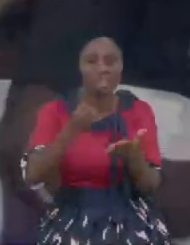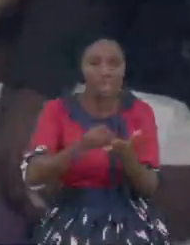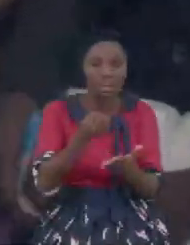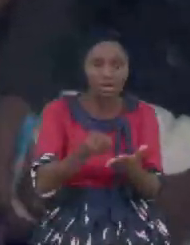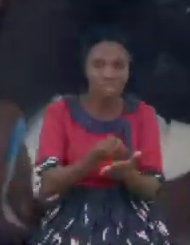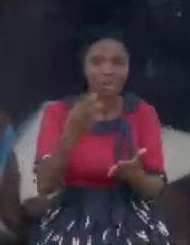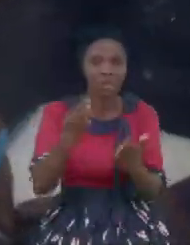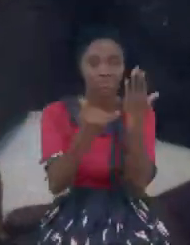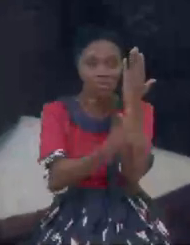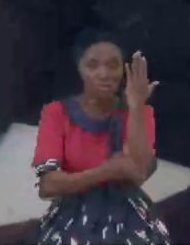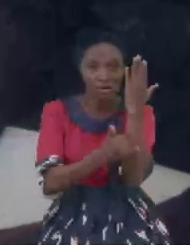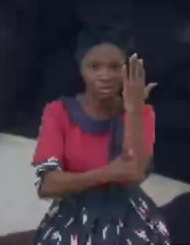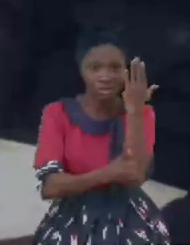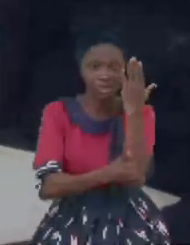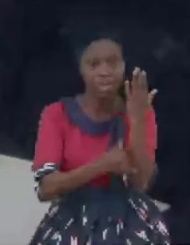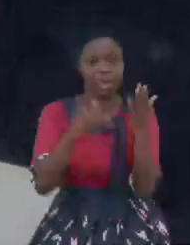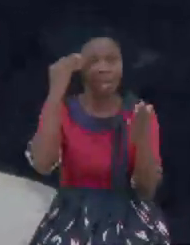pas.